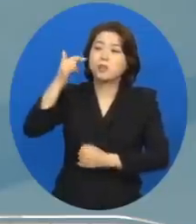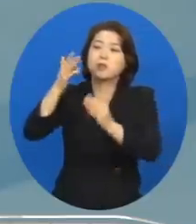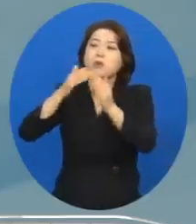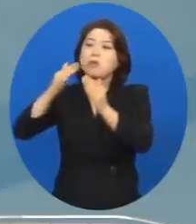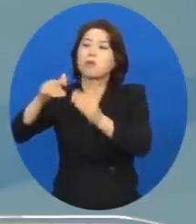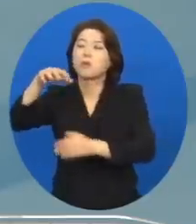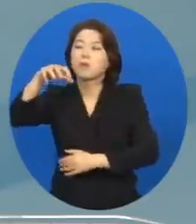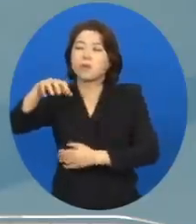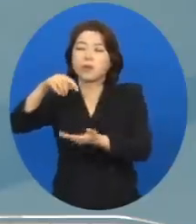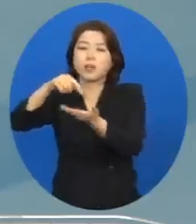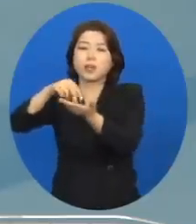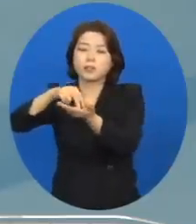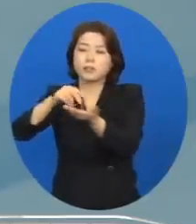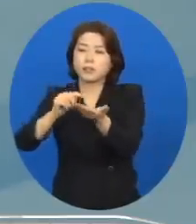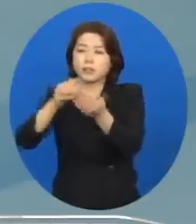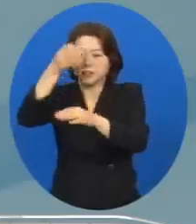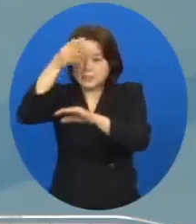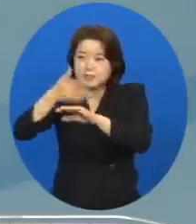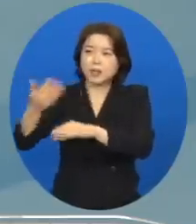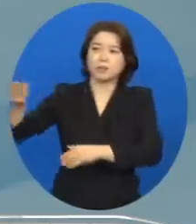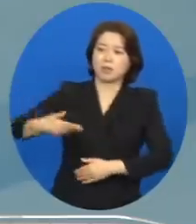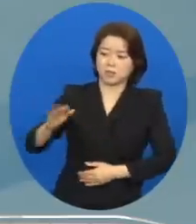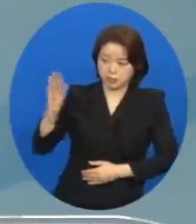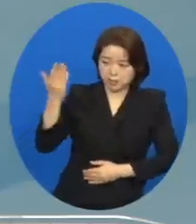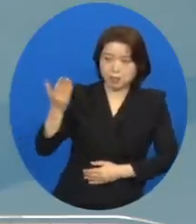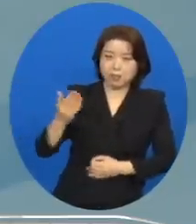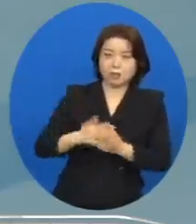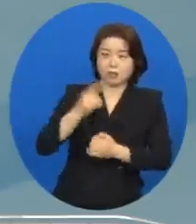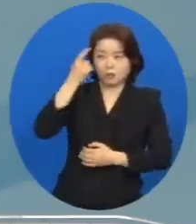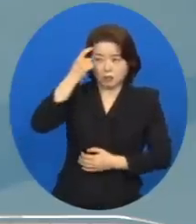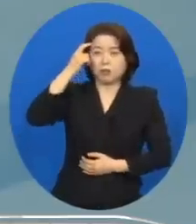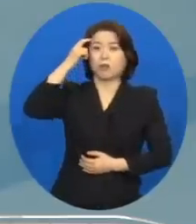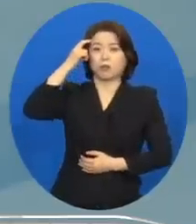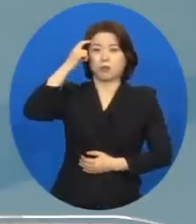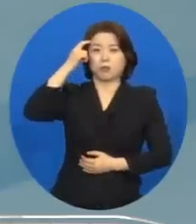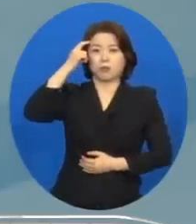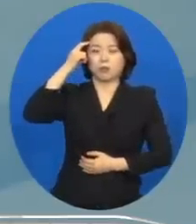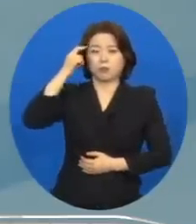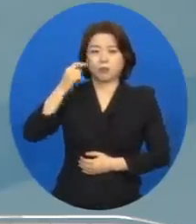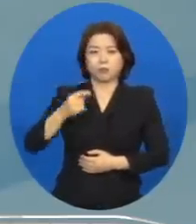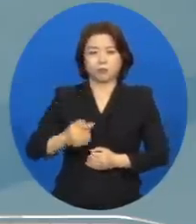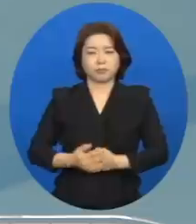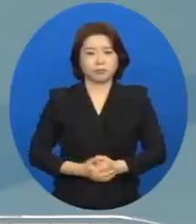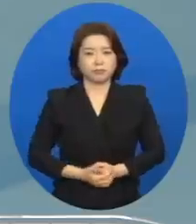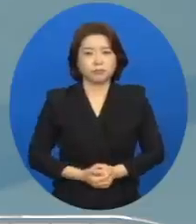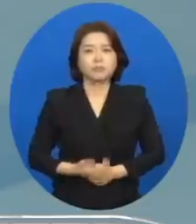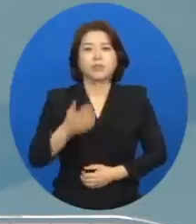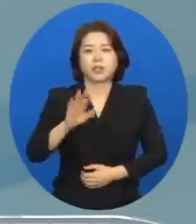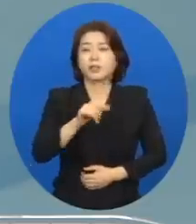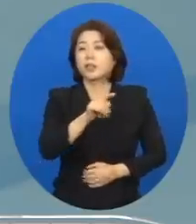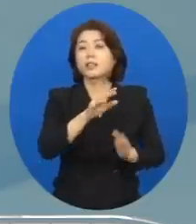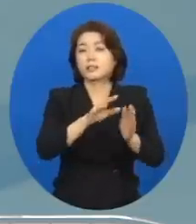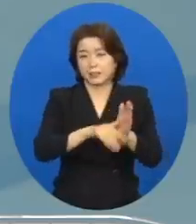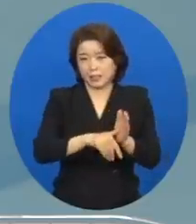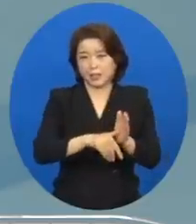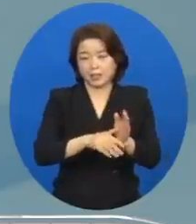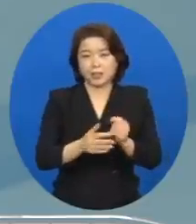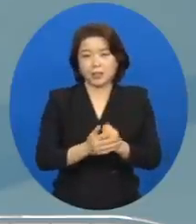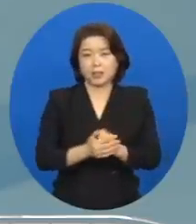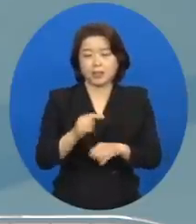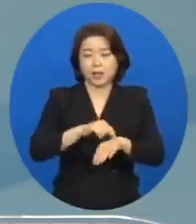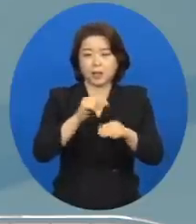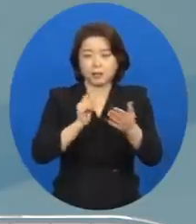공개적인 사과를 받아야 될 일이다. 그런 생각이 들더라고요. 그런데 그때